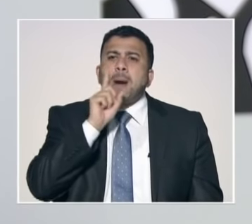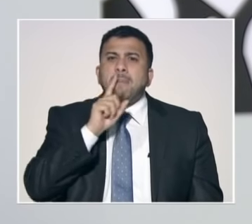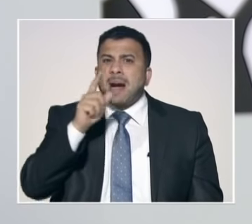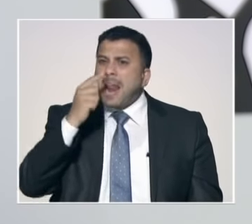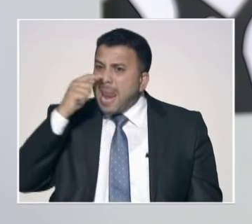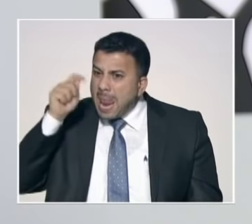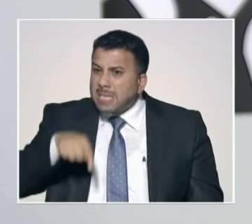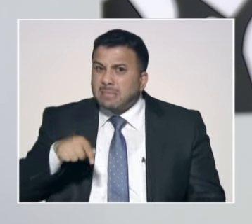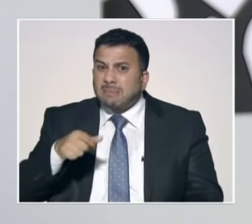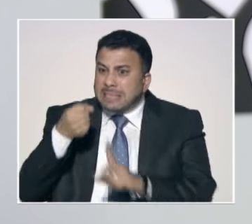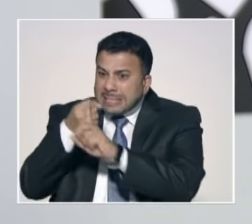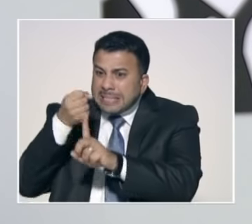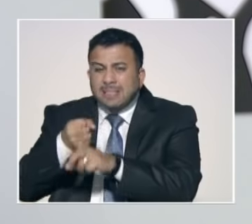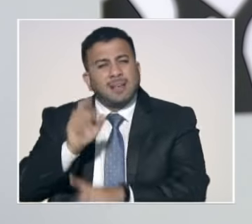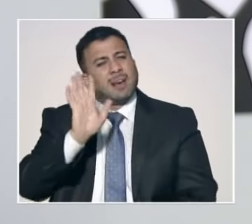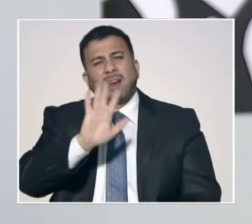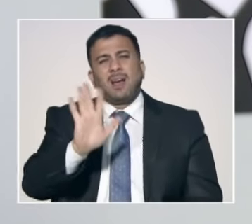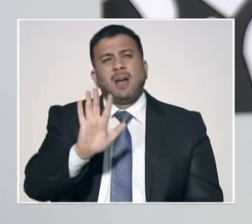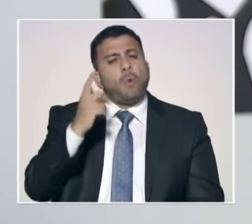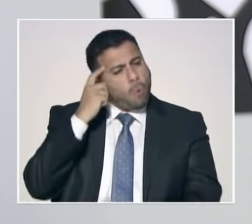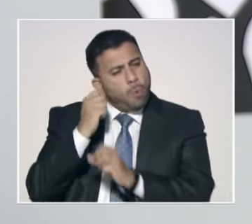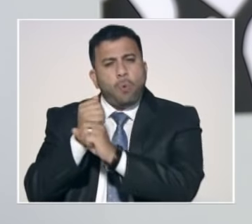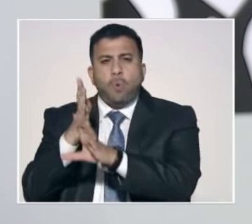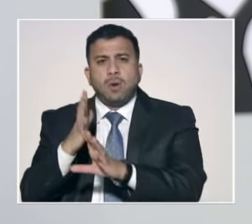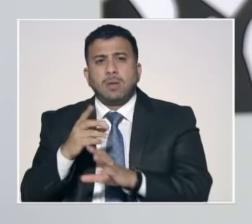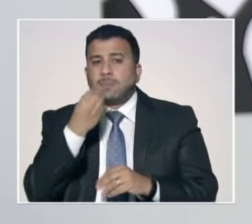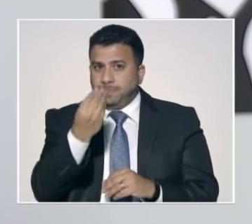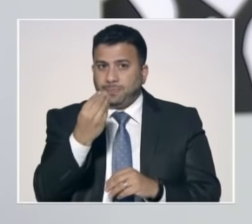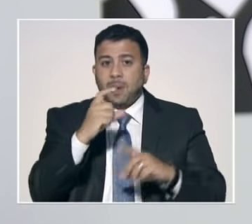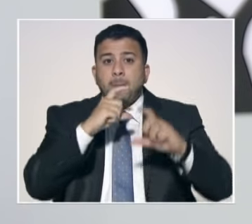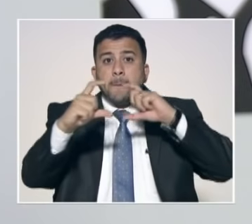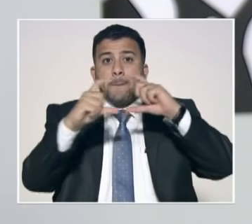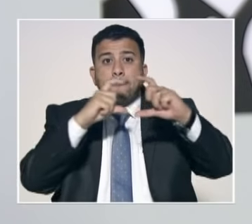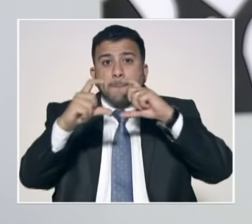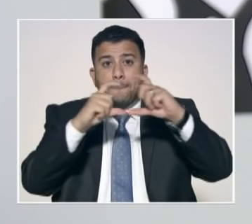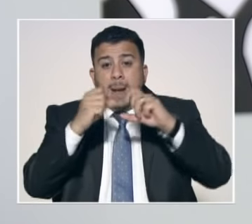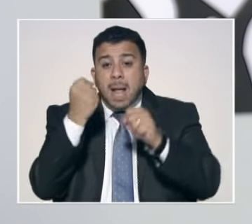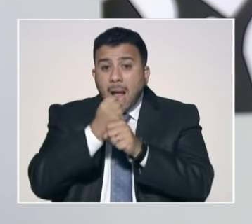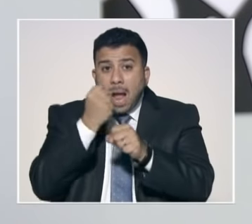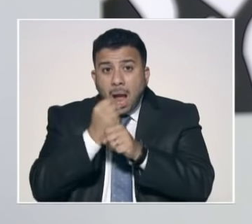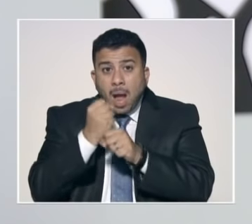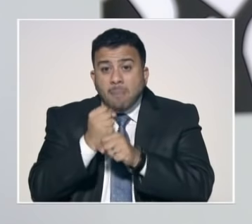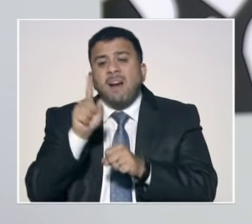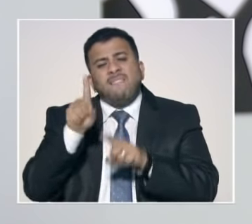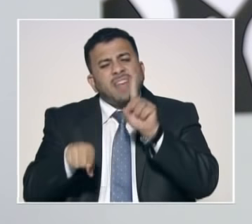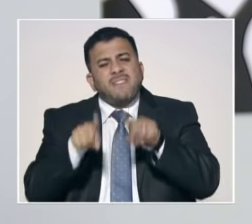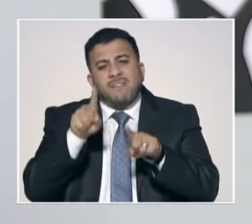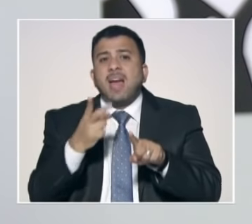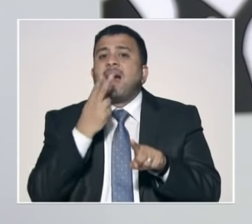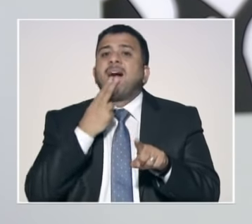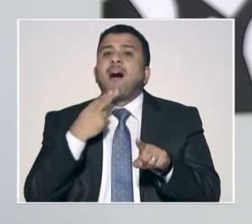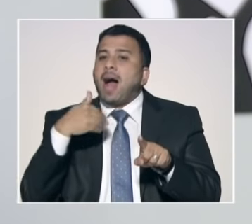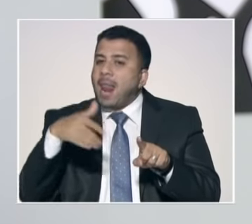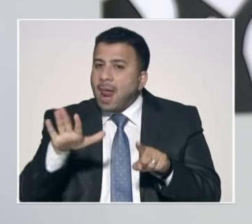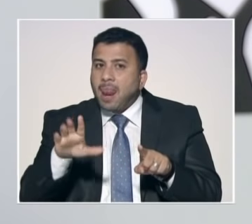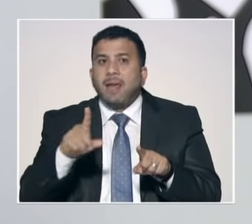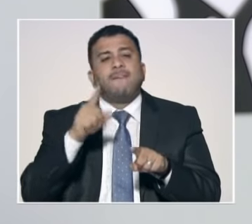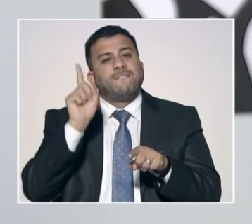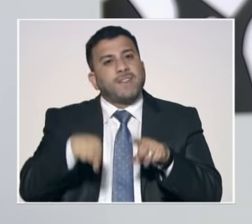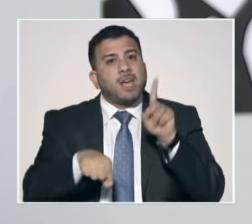شيء. والبنوك طبعا العمل في البنوك، ليس كل عمل في البنك حرام، في أعمال الحمد لله مباحة وفي أعمال